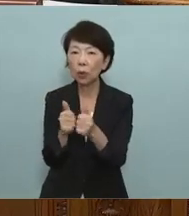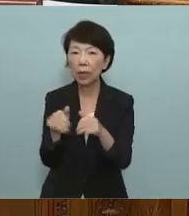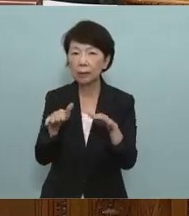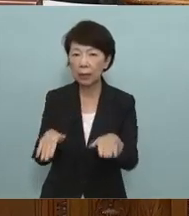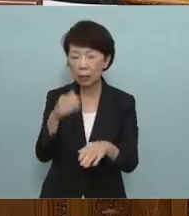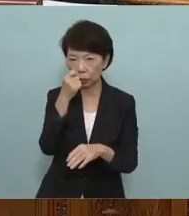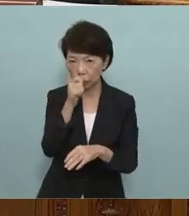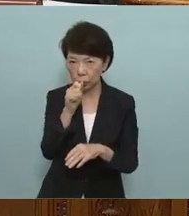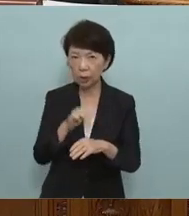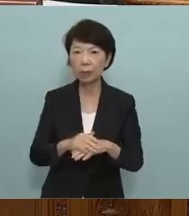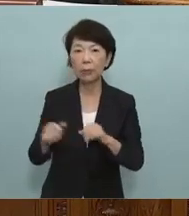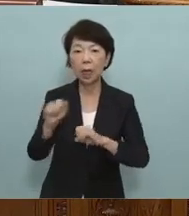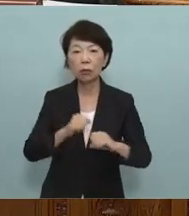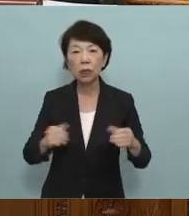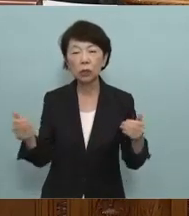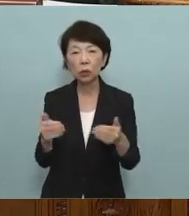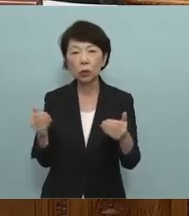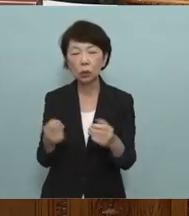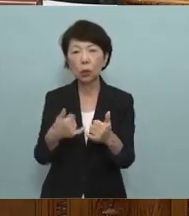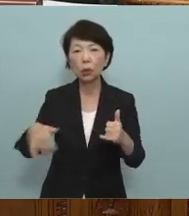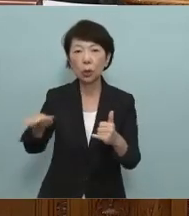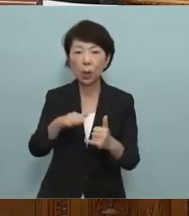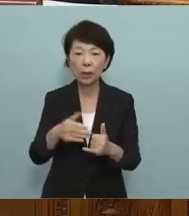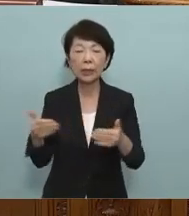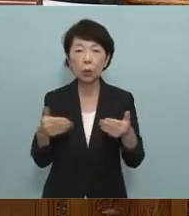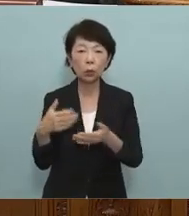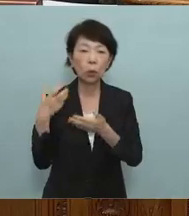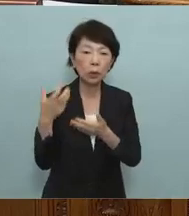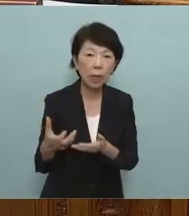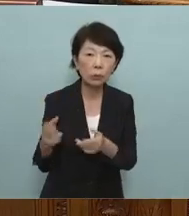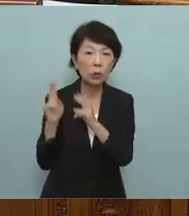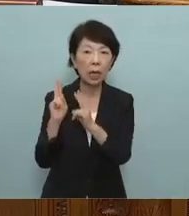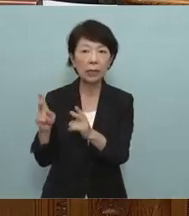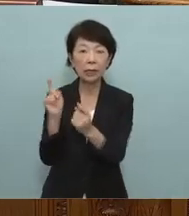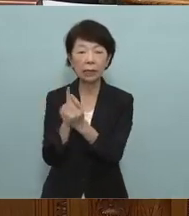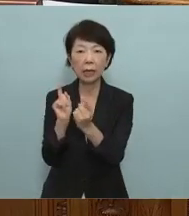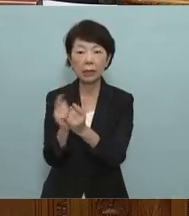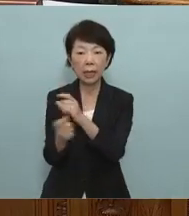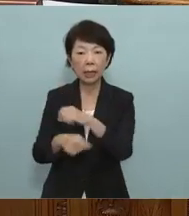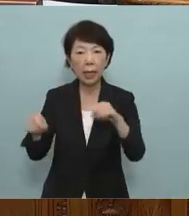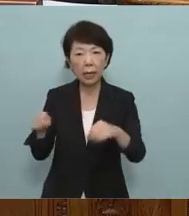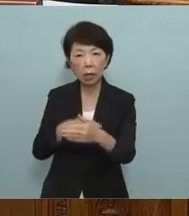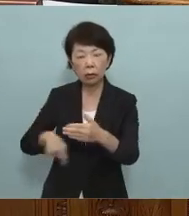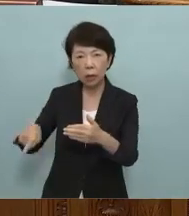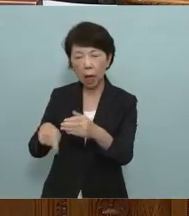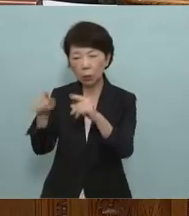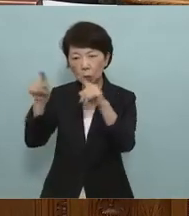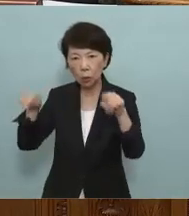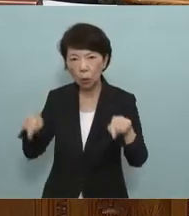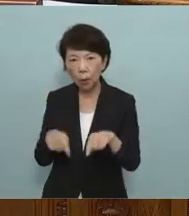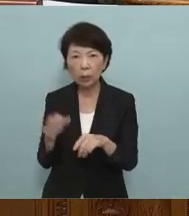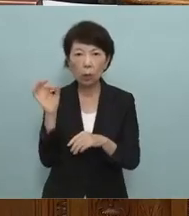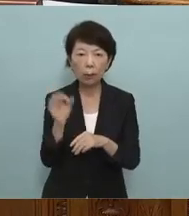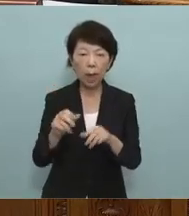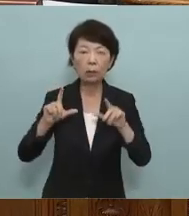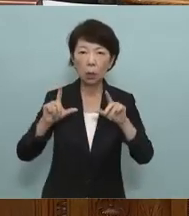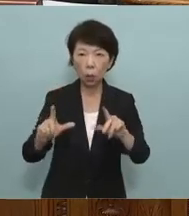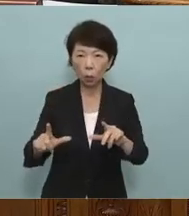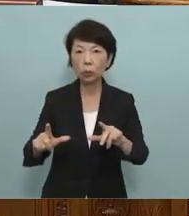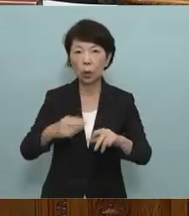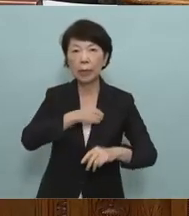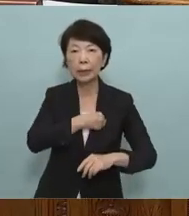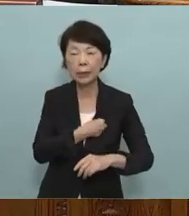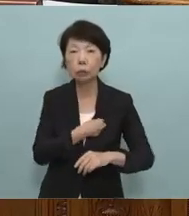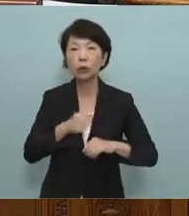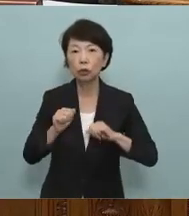フリーランスへ業務委託を行う事業者に対して、契約内容を書面やメールで交付することを義務付け